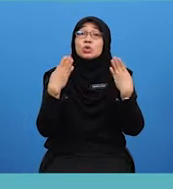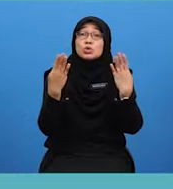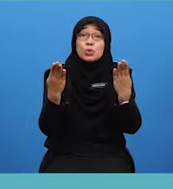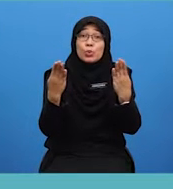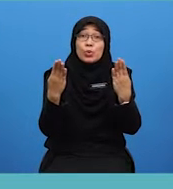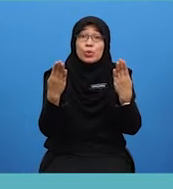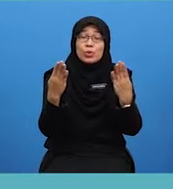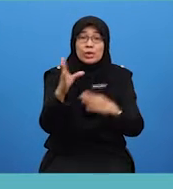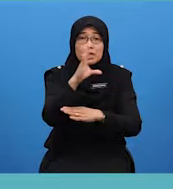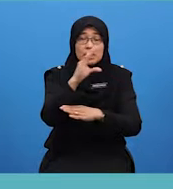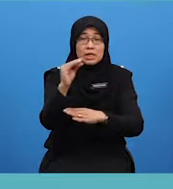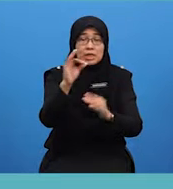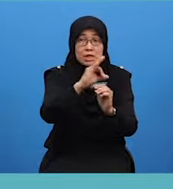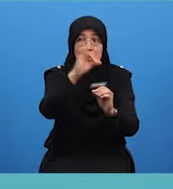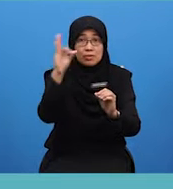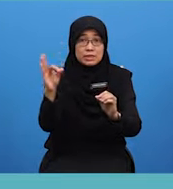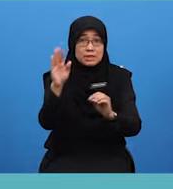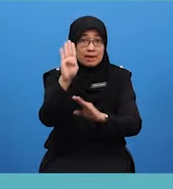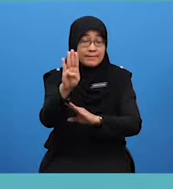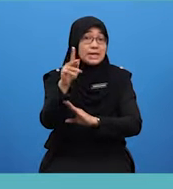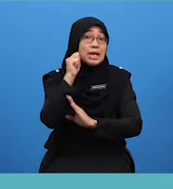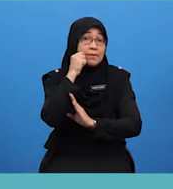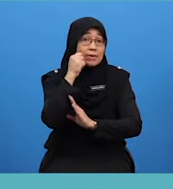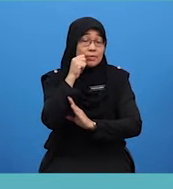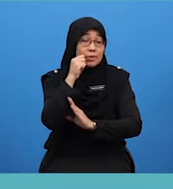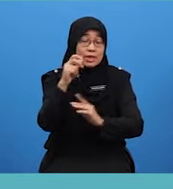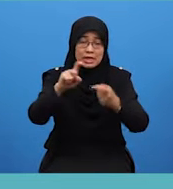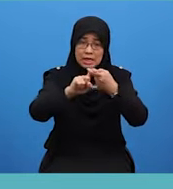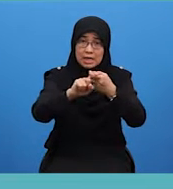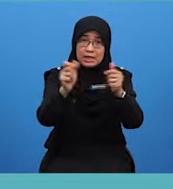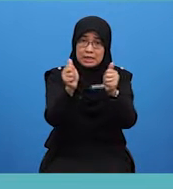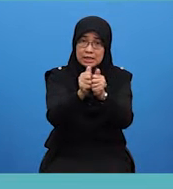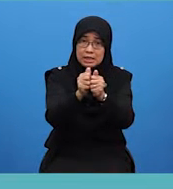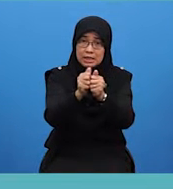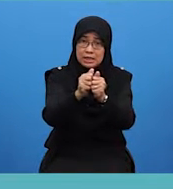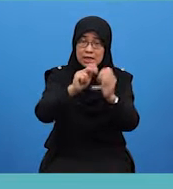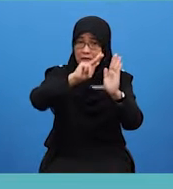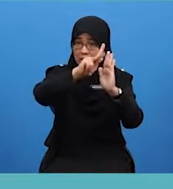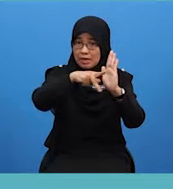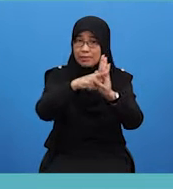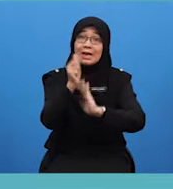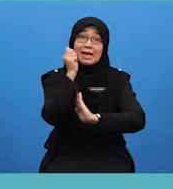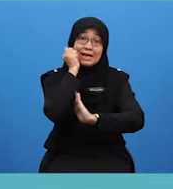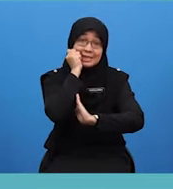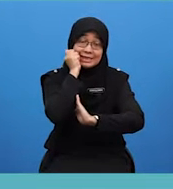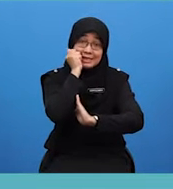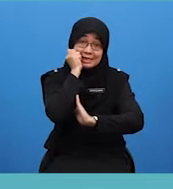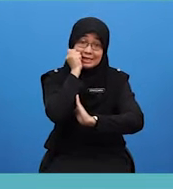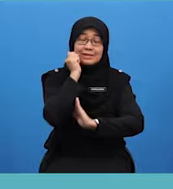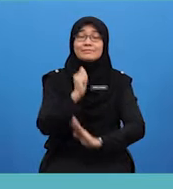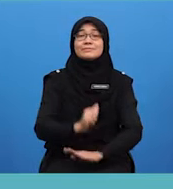subuh. Dan fasa keempat P perempuan. Jadi dia dikaitkan dengan fasa prahaid.